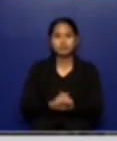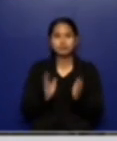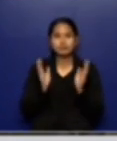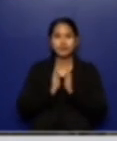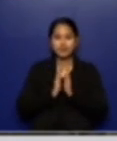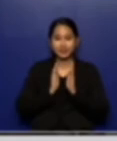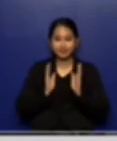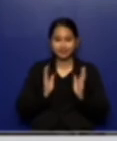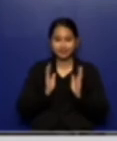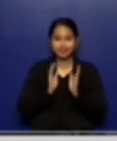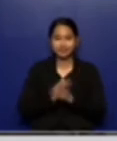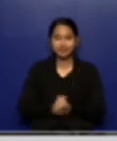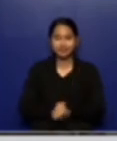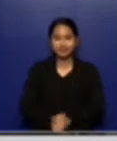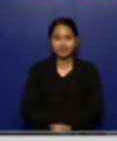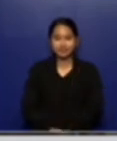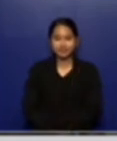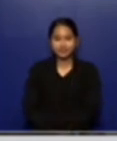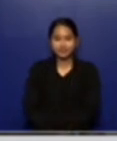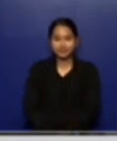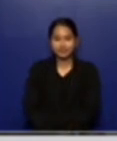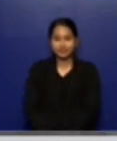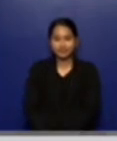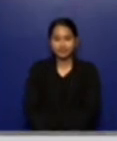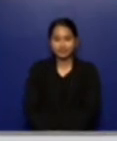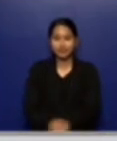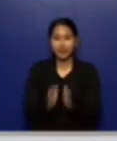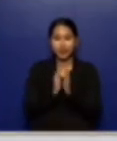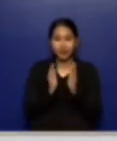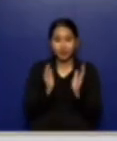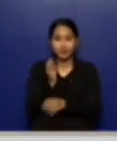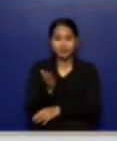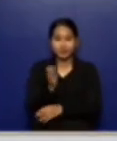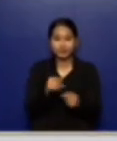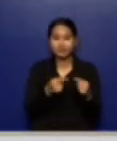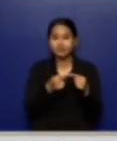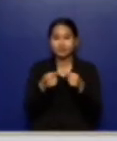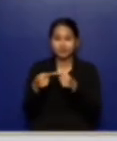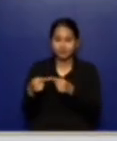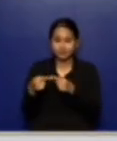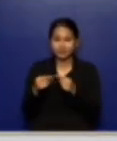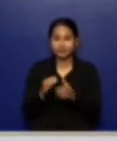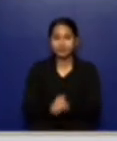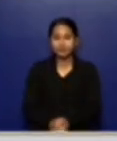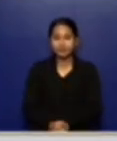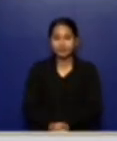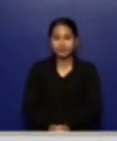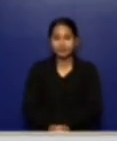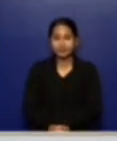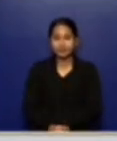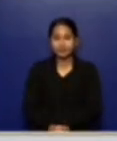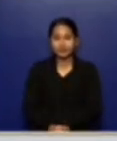ธาน ขอบคุณมุนทินนะครับต่อไปครับท่านต่อไปคุณสมมูลสาระ